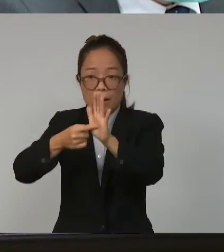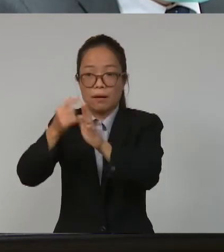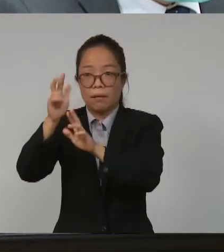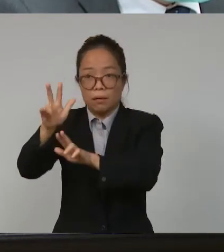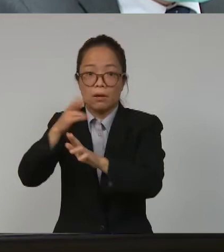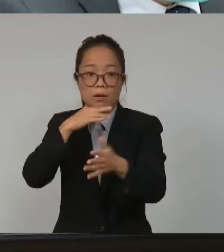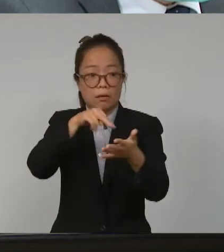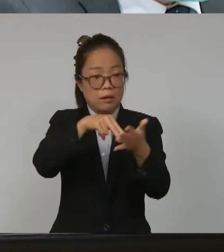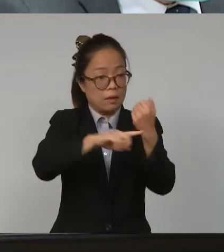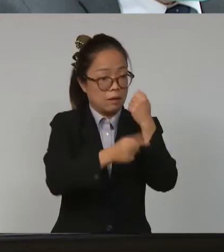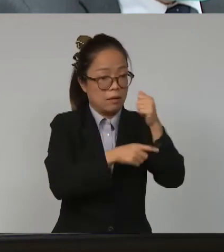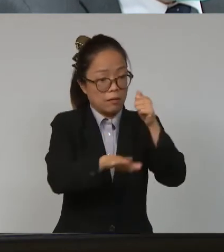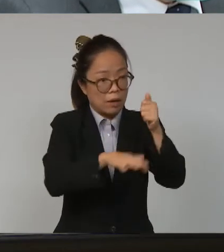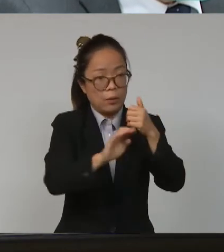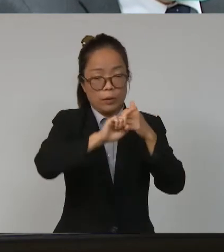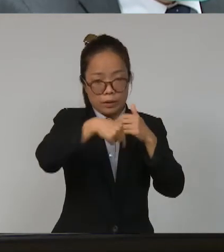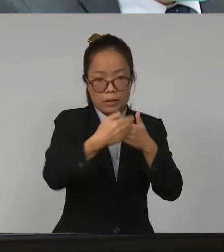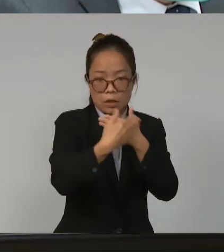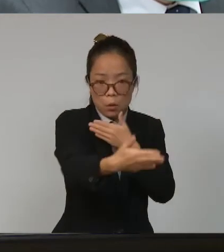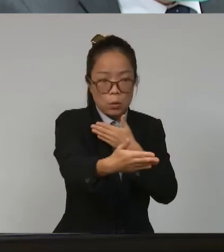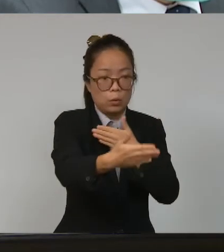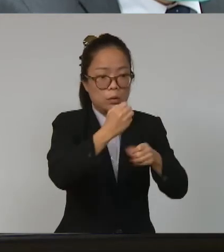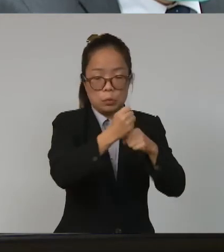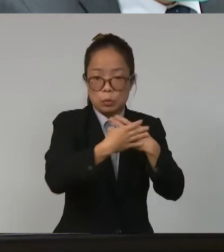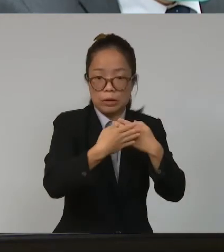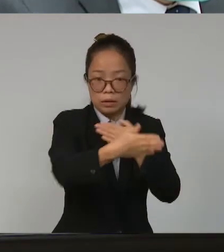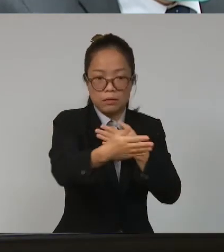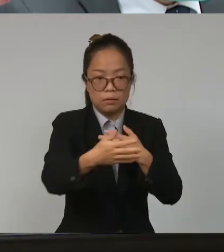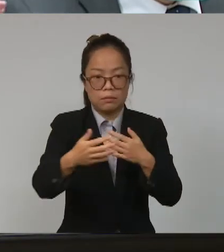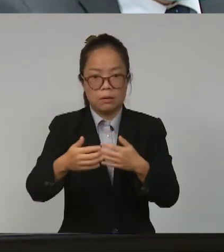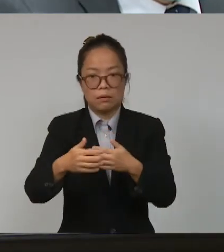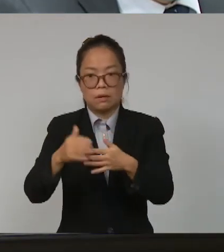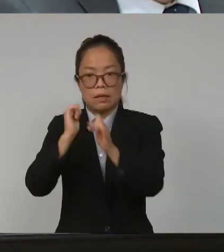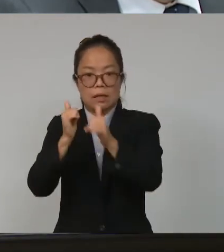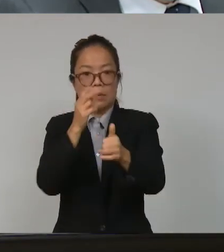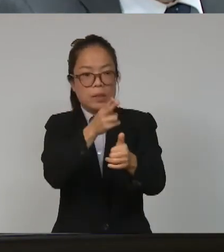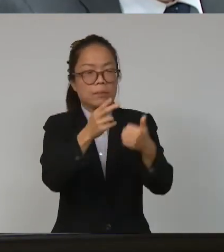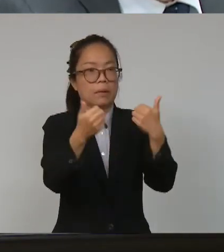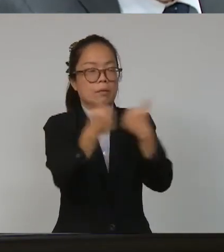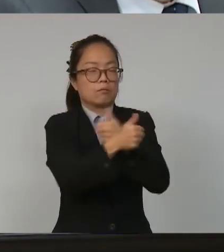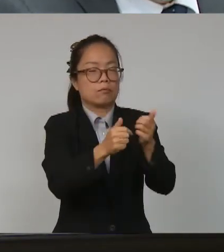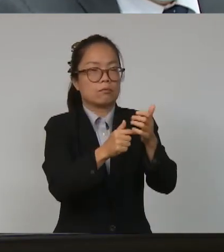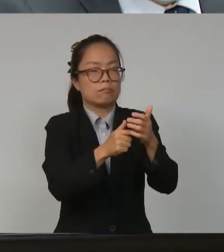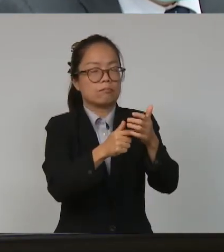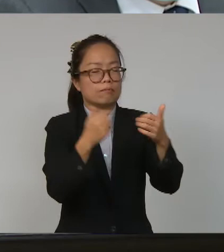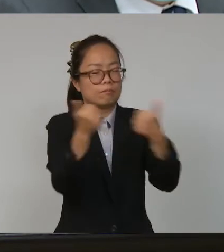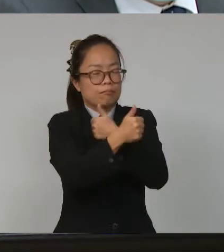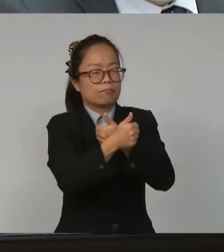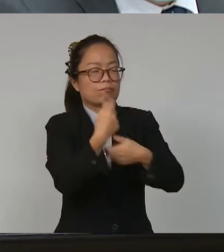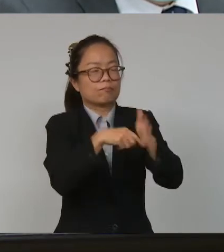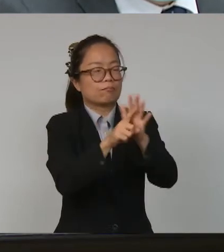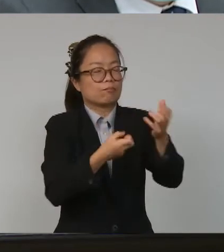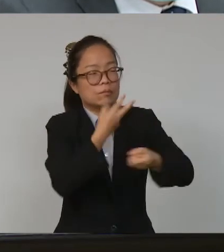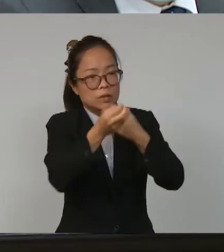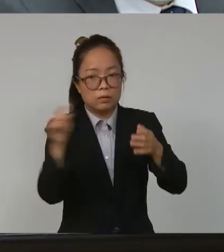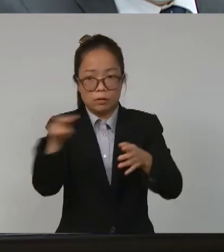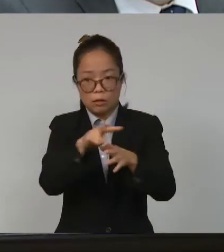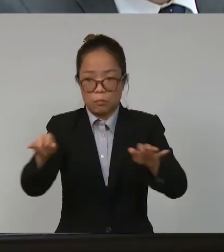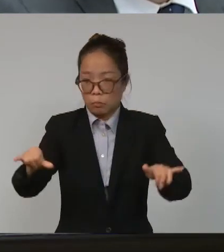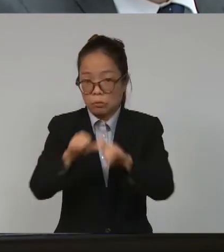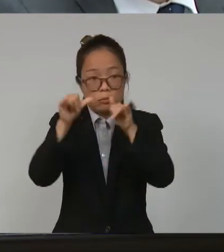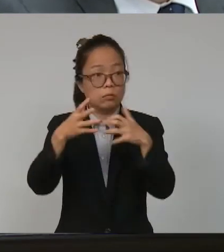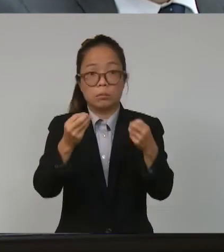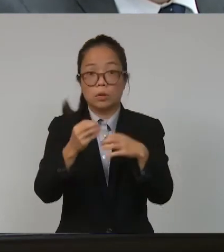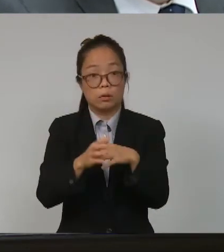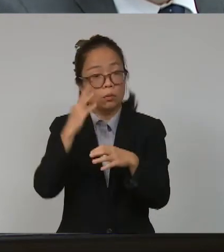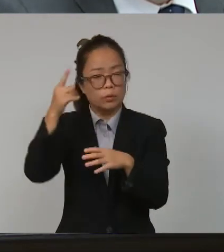院的这个后续的进行呢，其实它我说代议制度跟这个直接民主，它并不会直接造成冲突的情形。我觉得这个